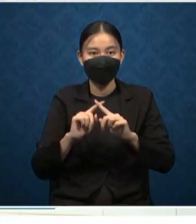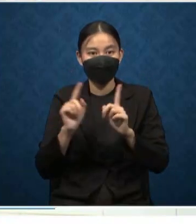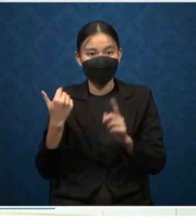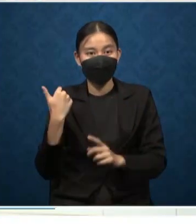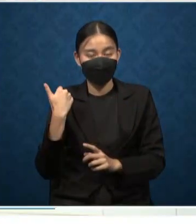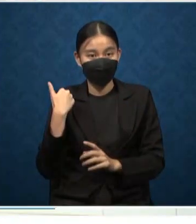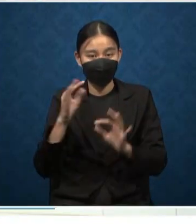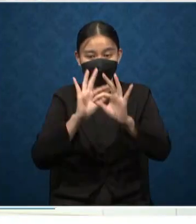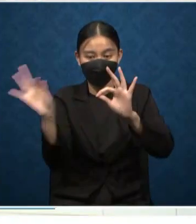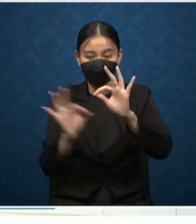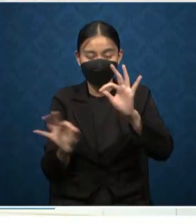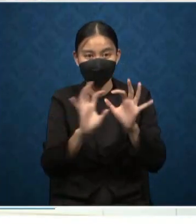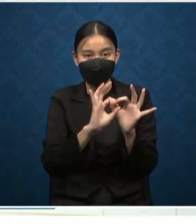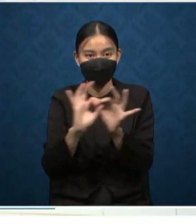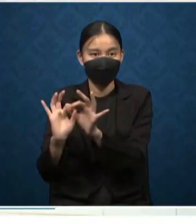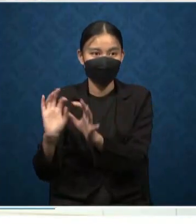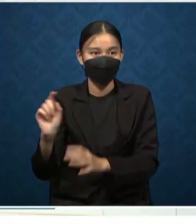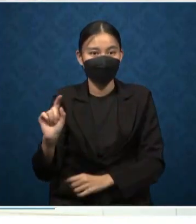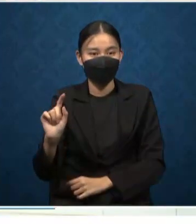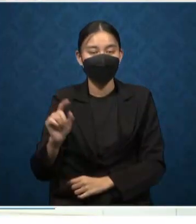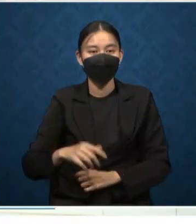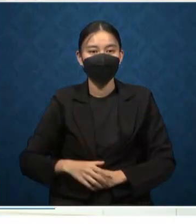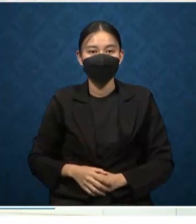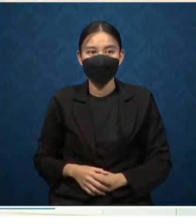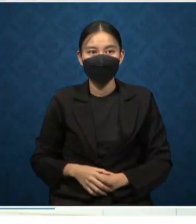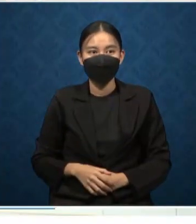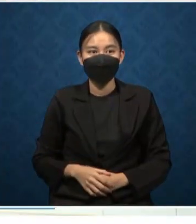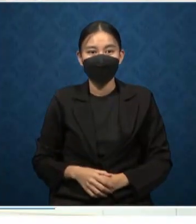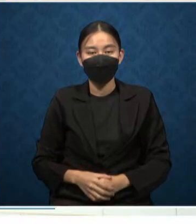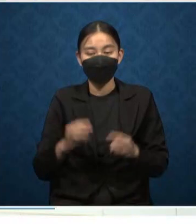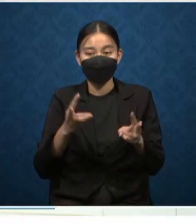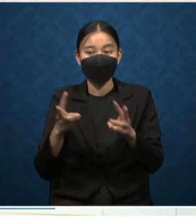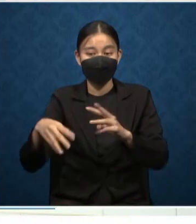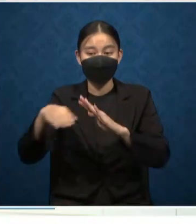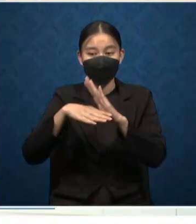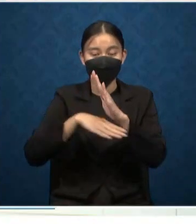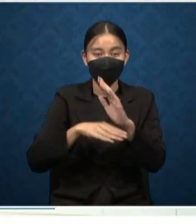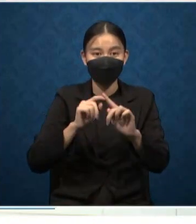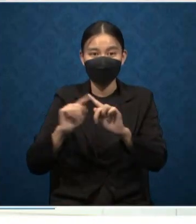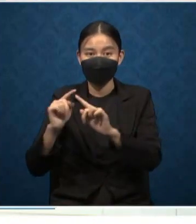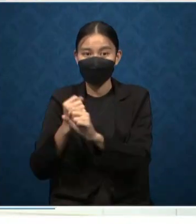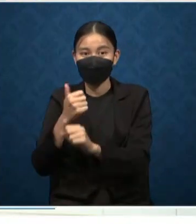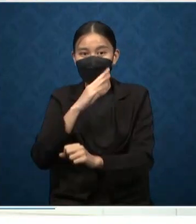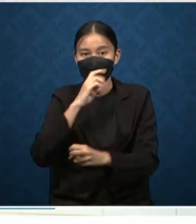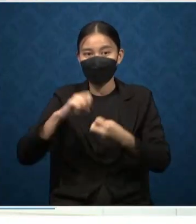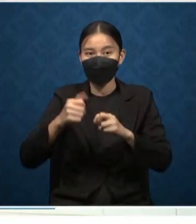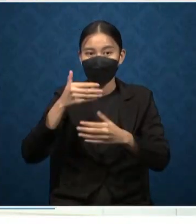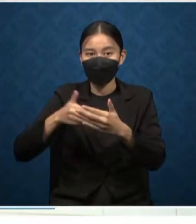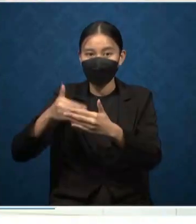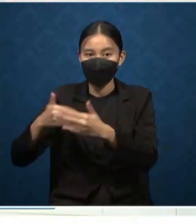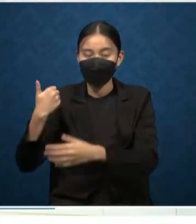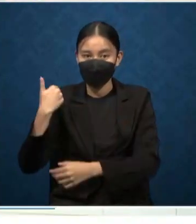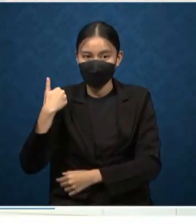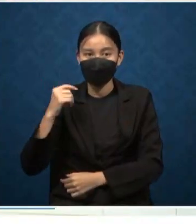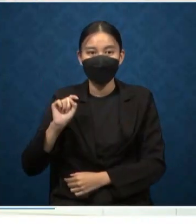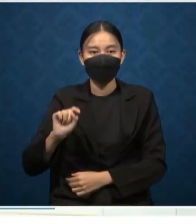ดที่ pasti tum Aveสามารใหจะไปออกแนวทางอะไรต่ ๆ ได้ครับในก็นี้มปัหาวัตรสักนะครับซึ